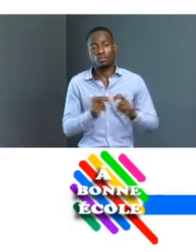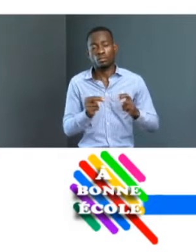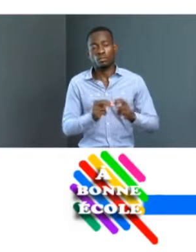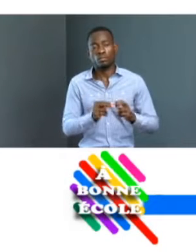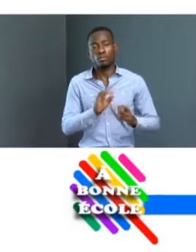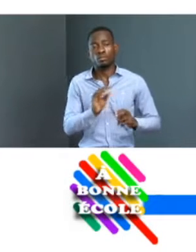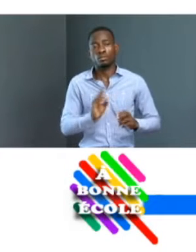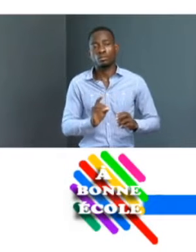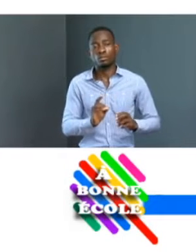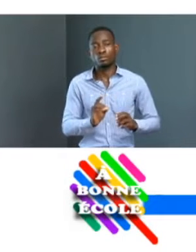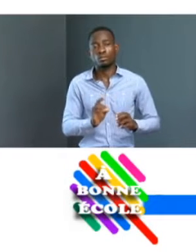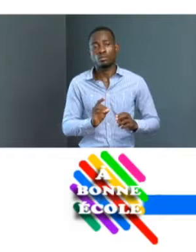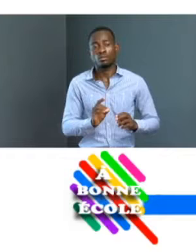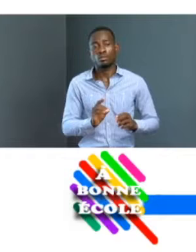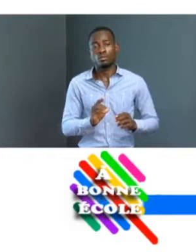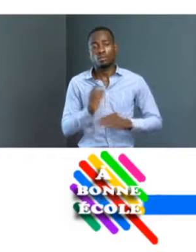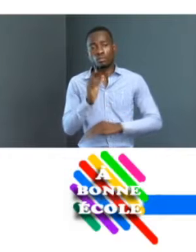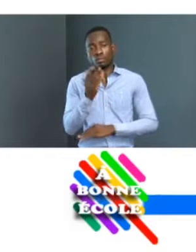des rhizoïdes,